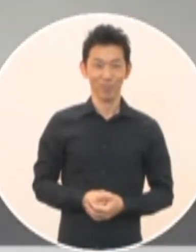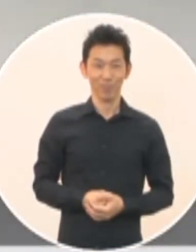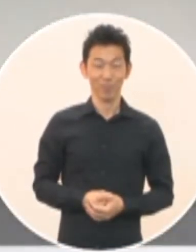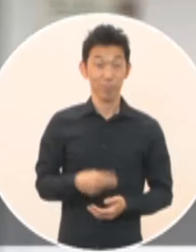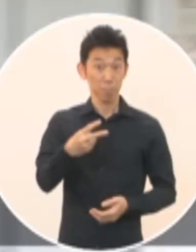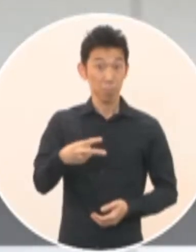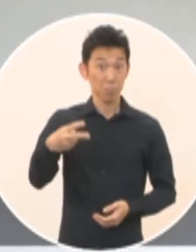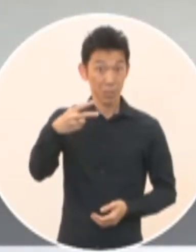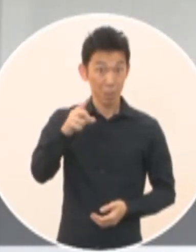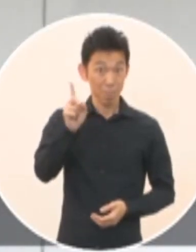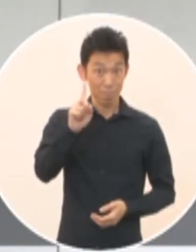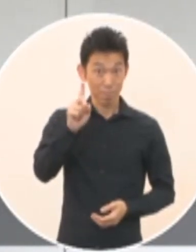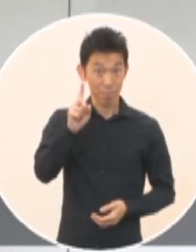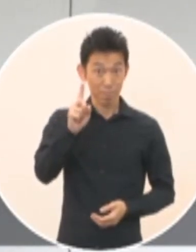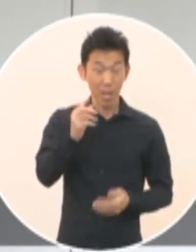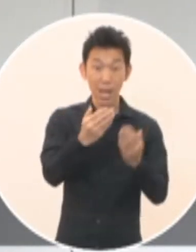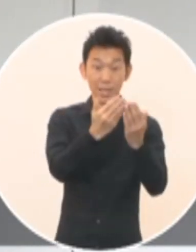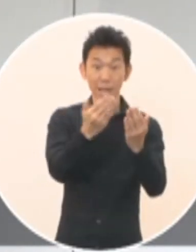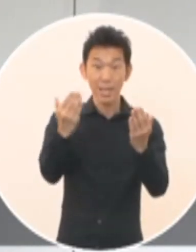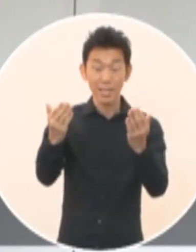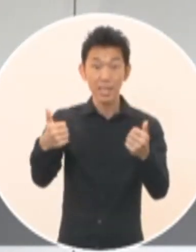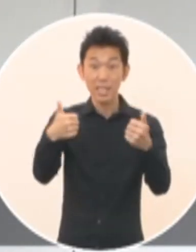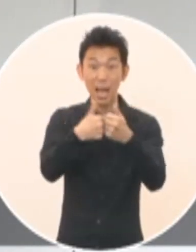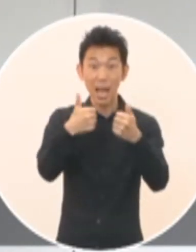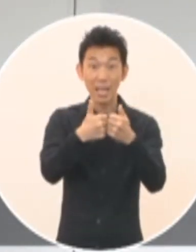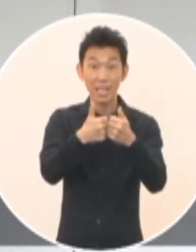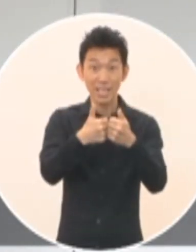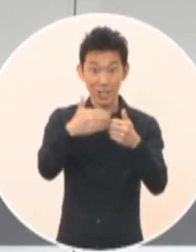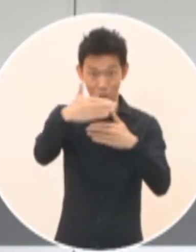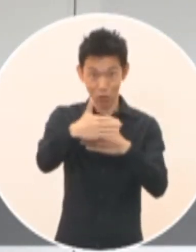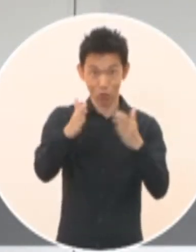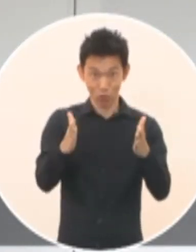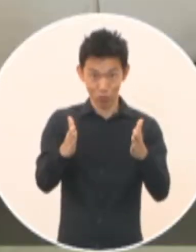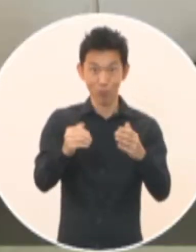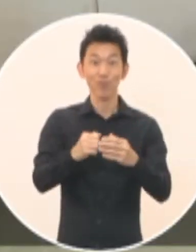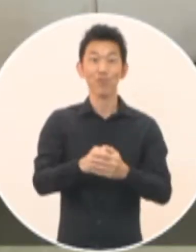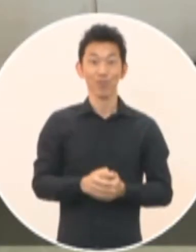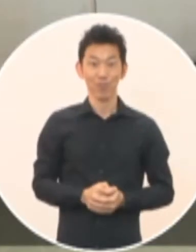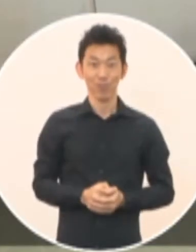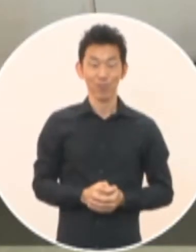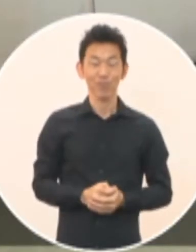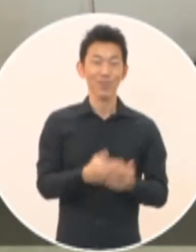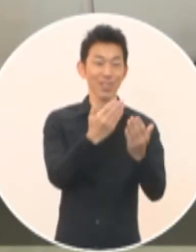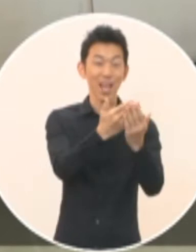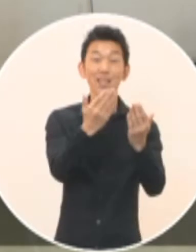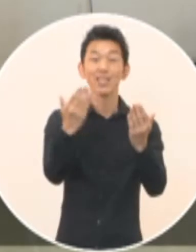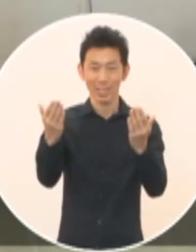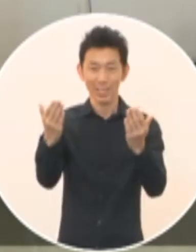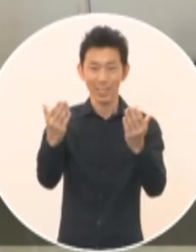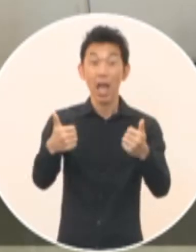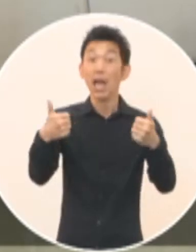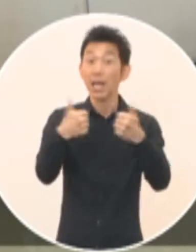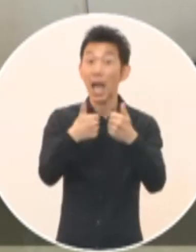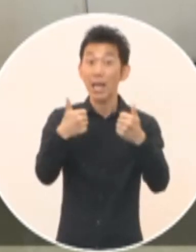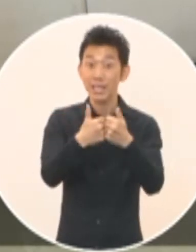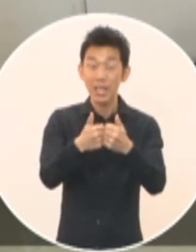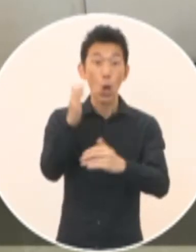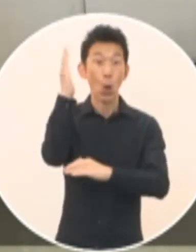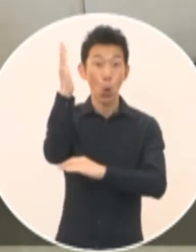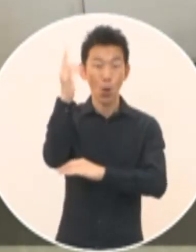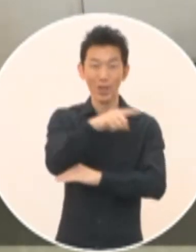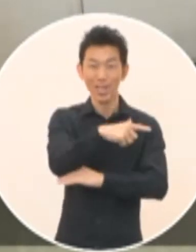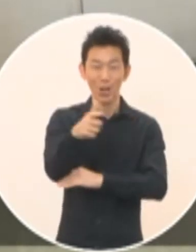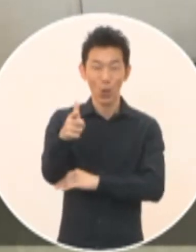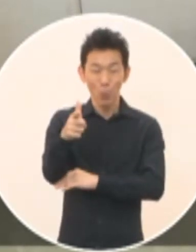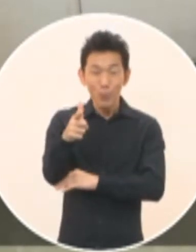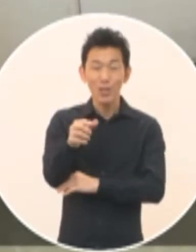2階には展示会議室があります。展示はもちろん、会議や講演など様々な目